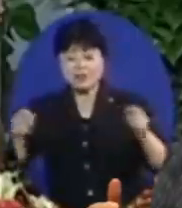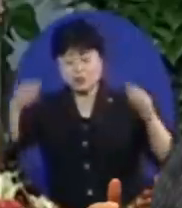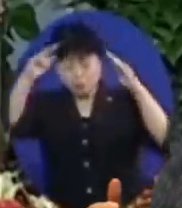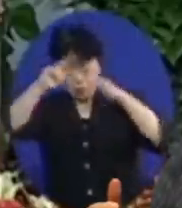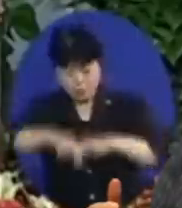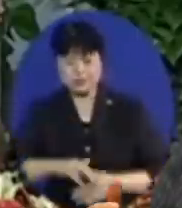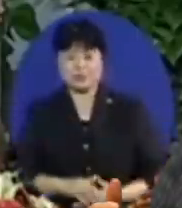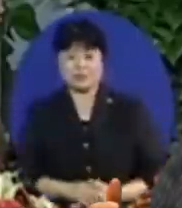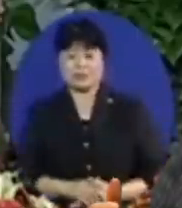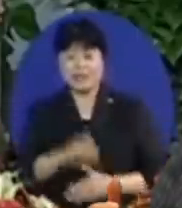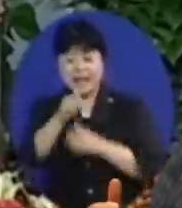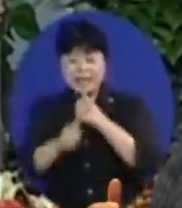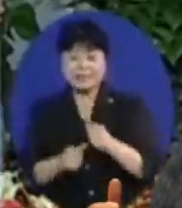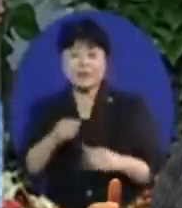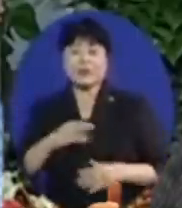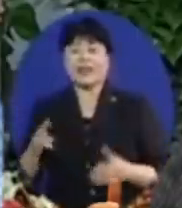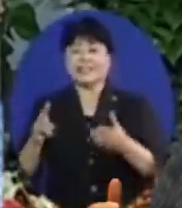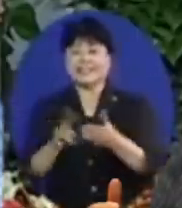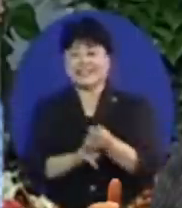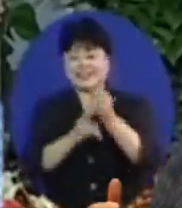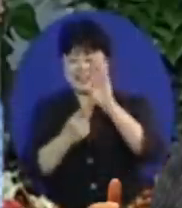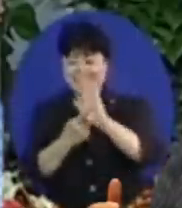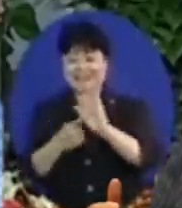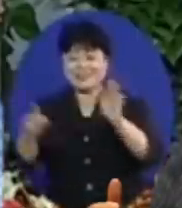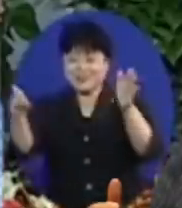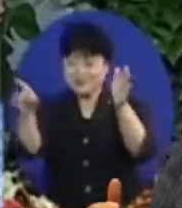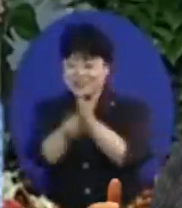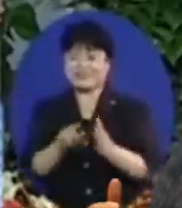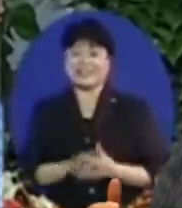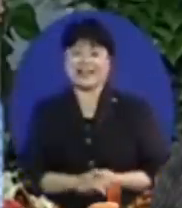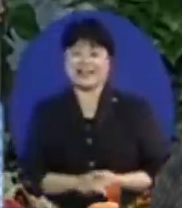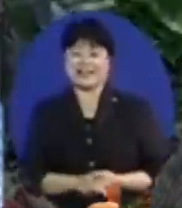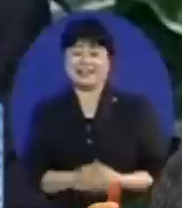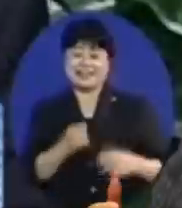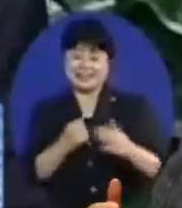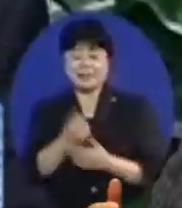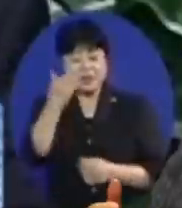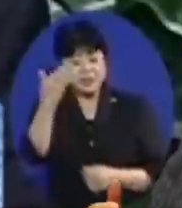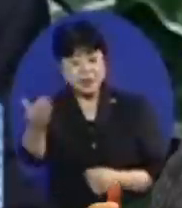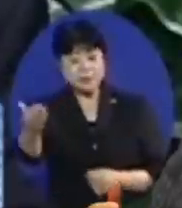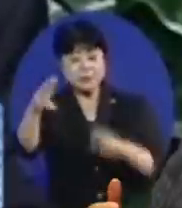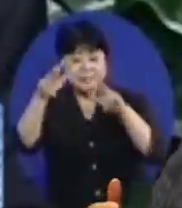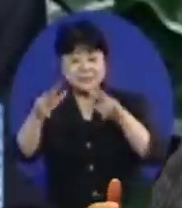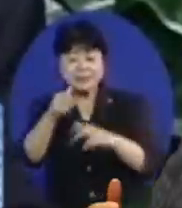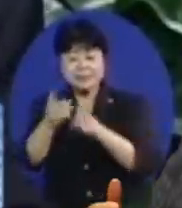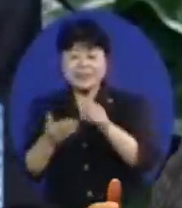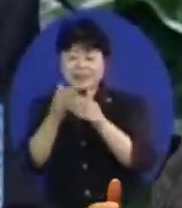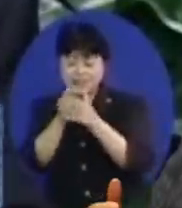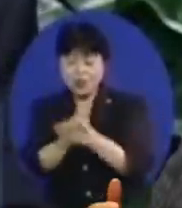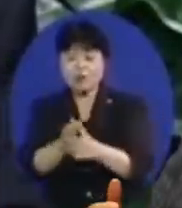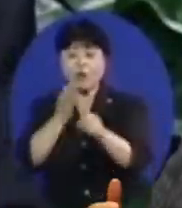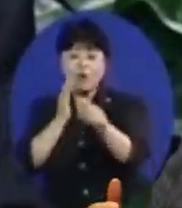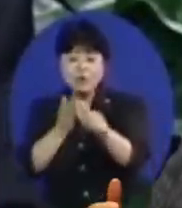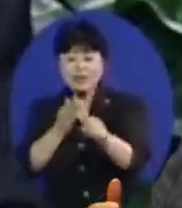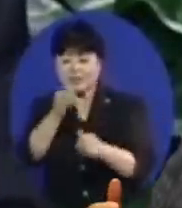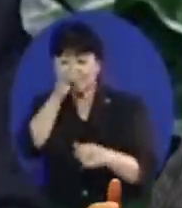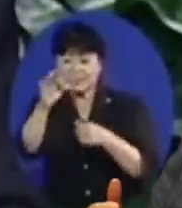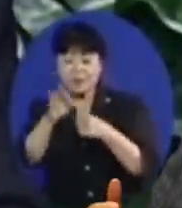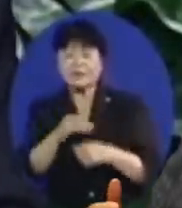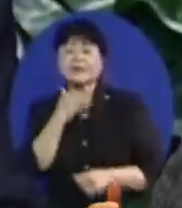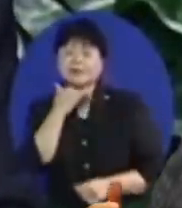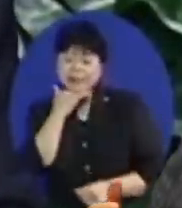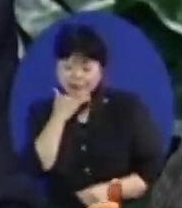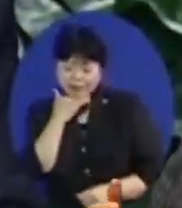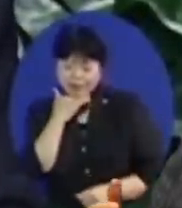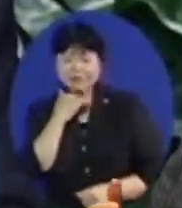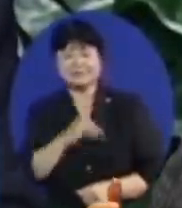무너지고 하나님의 놀라운 기적이 일어나게 되는 것입니다. 그러므로 여러분 지금 하나님께 기도하고 구하는 것이 있으면 기다리십시오.